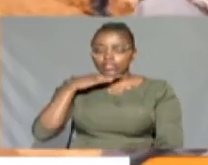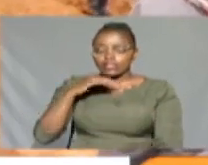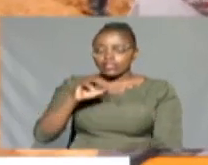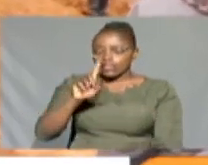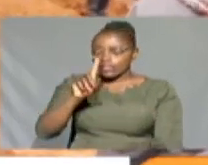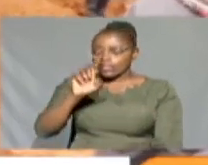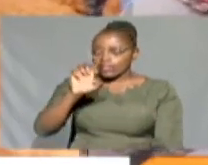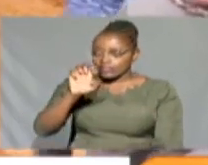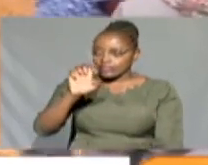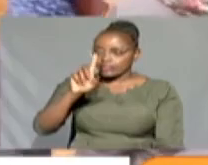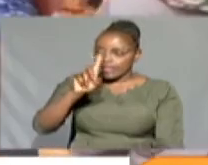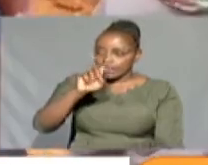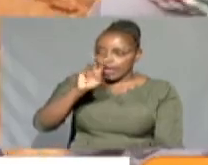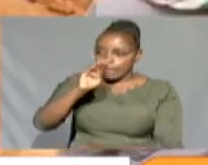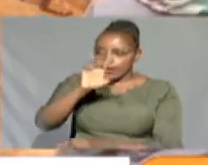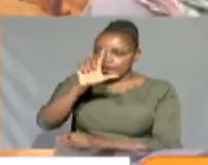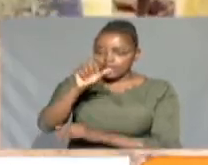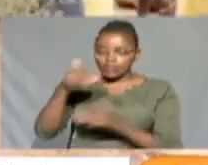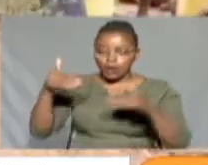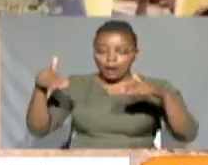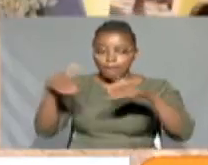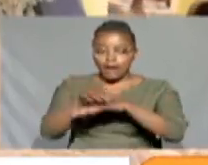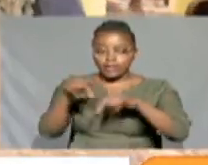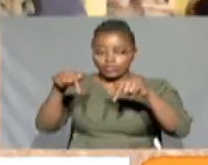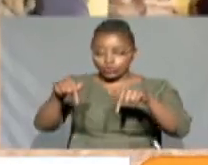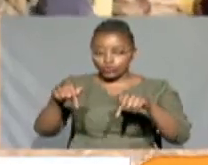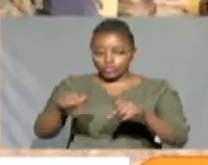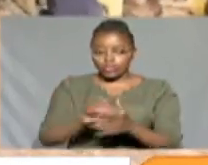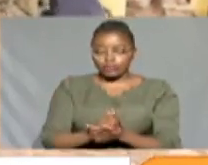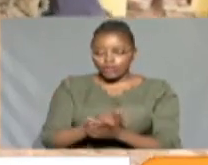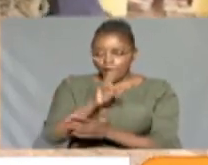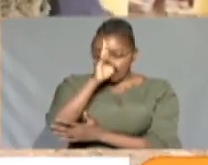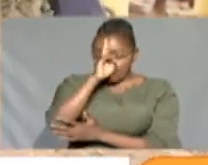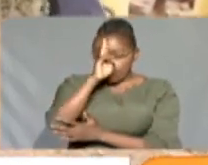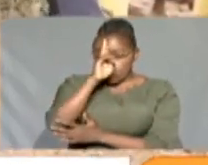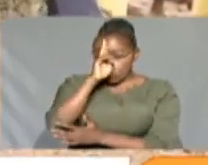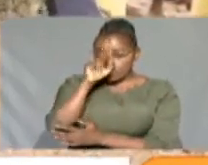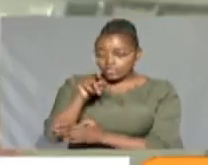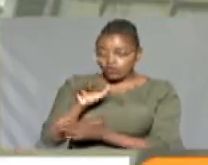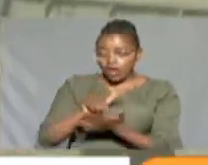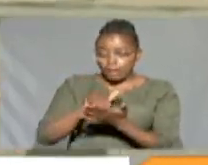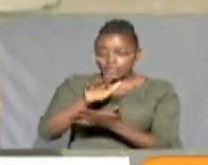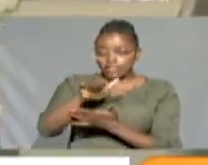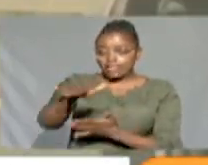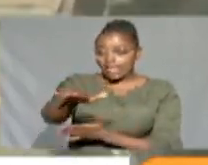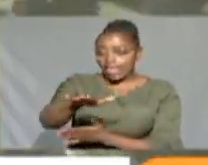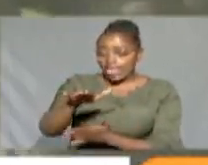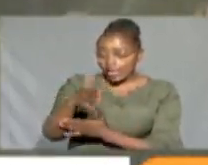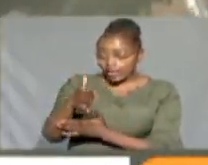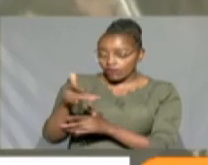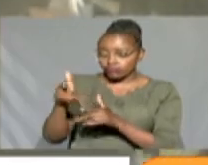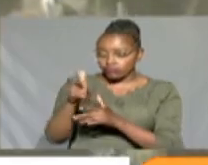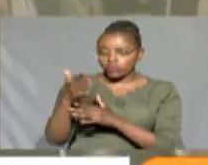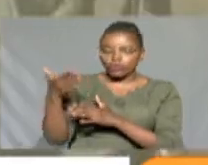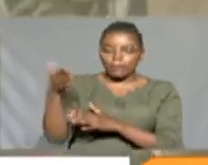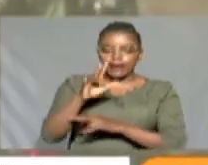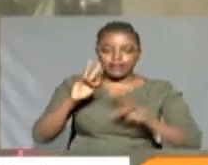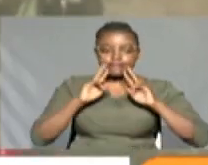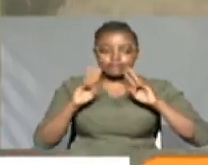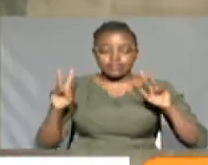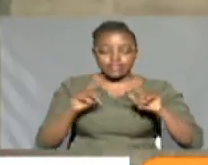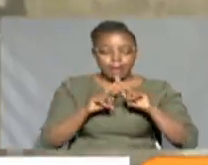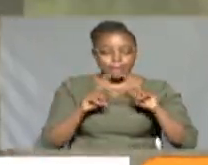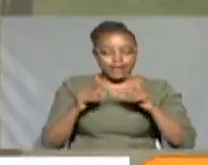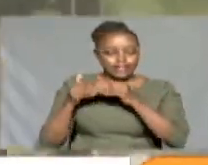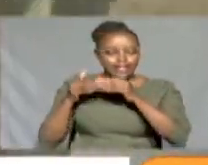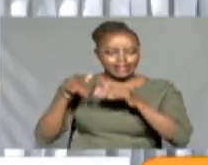Biresa walipangiwa kupumzishwa leo katika eneo hilo. Maafisa wa polisi tayari wametumwa katika maeneo ya vita kudumisha amani.